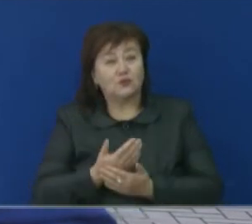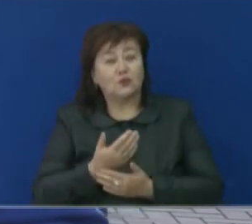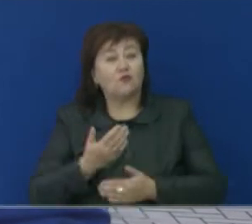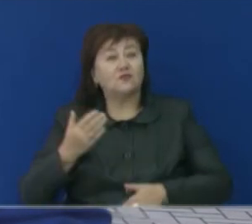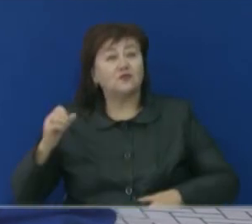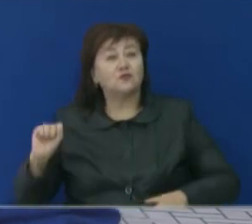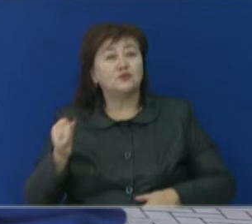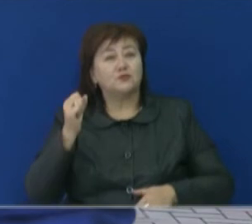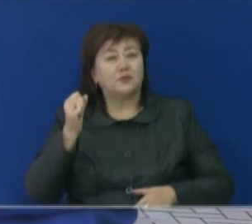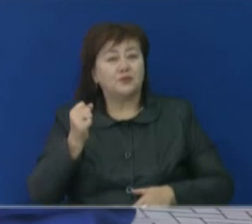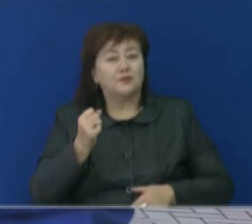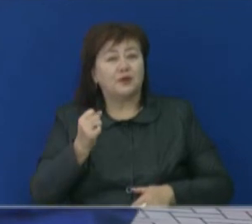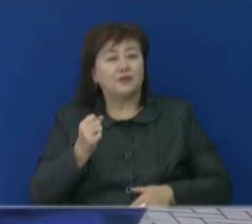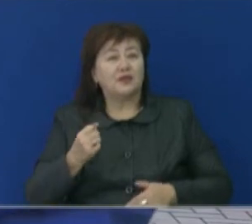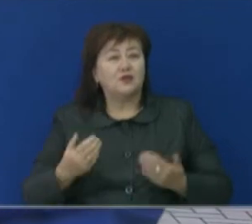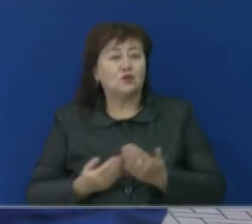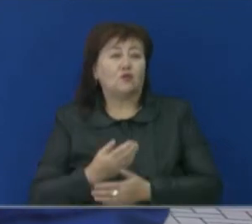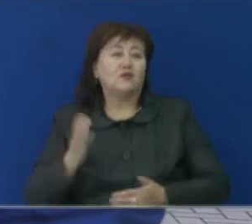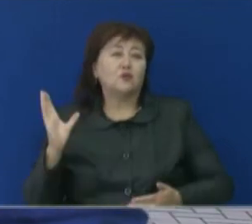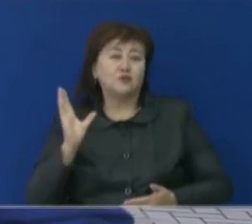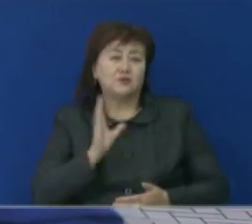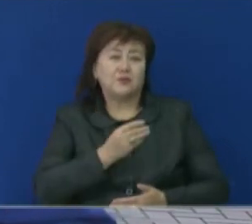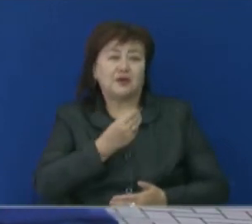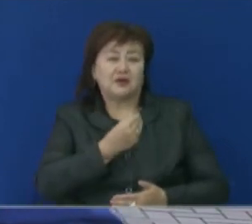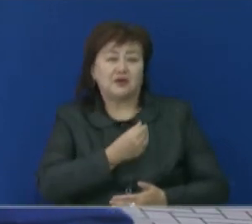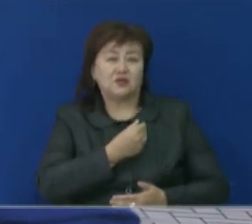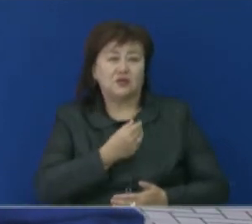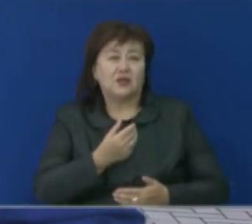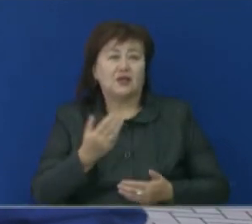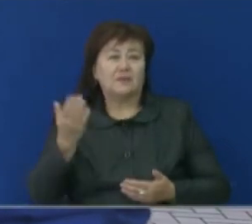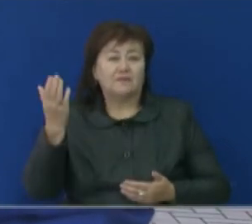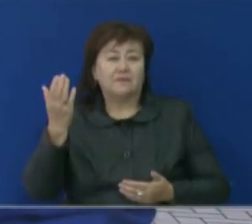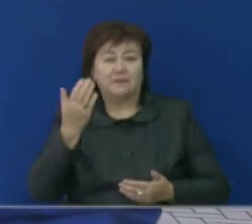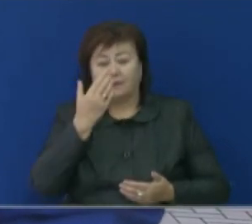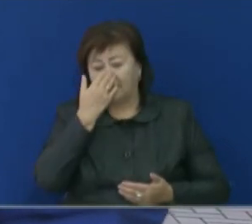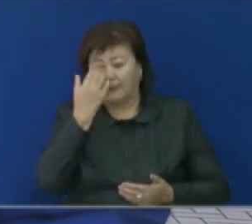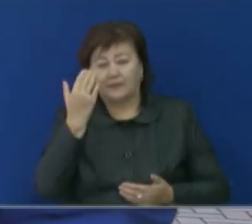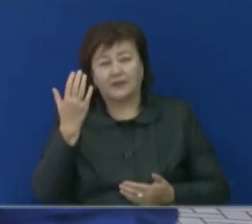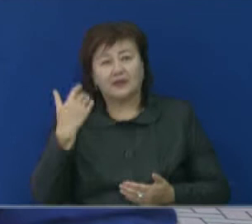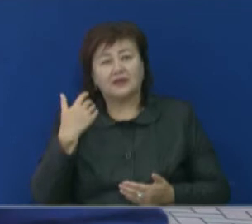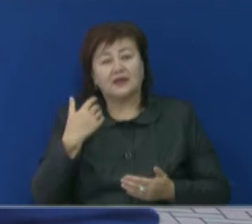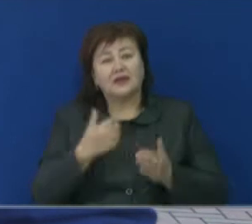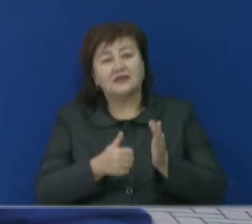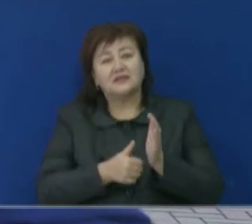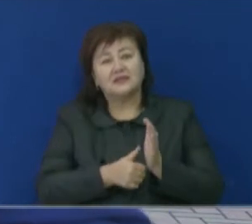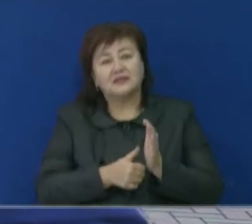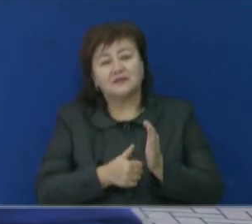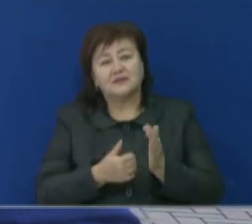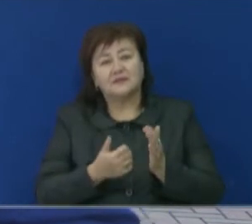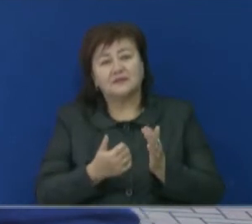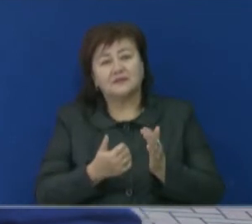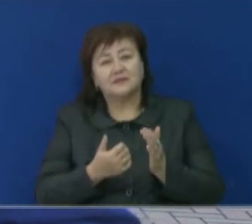жетістікке жаңа бір деңгейге жетуім. Өйткені осы кезге шейін мен тек қана 6 сағатта 70 км ғана жүгіріп өткен болатын. Ал бүгінгі меже